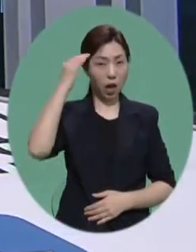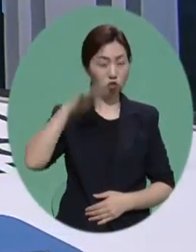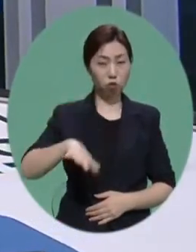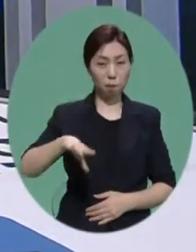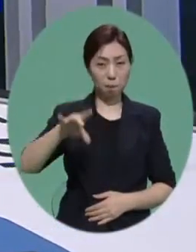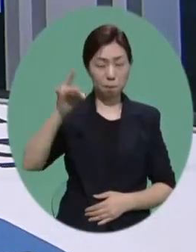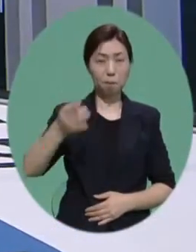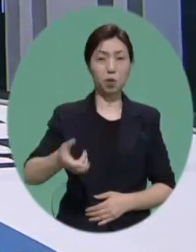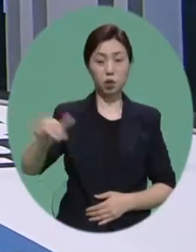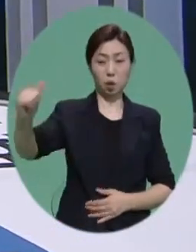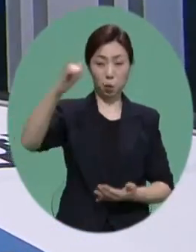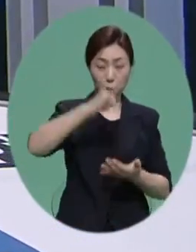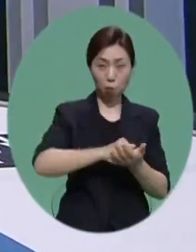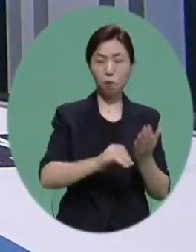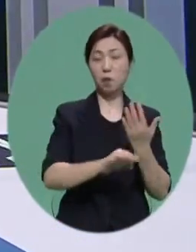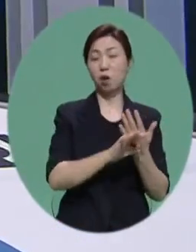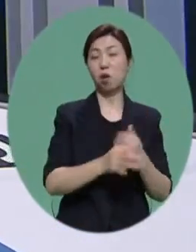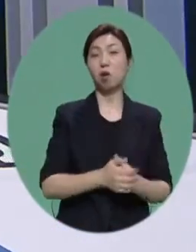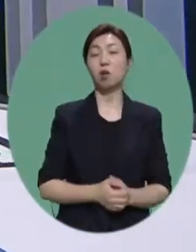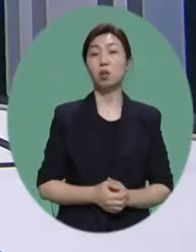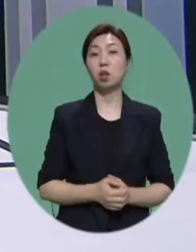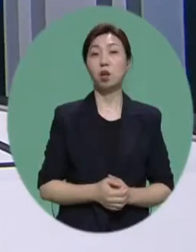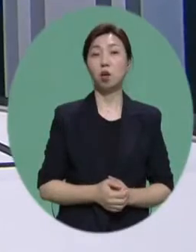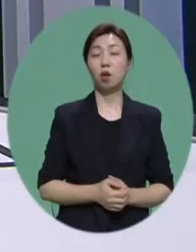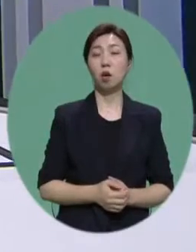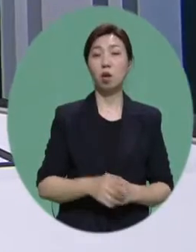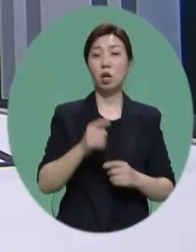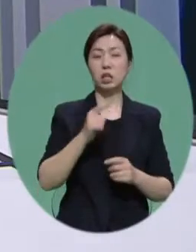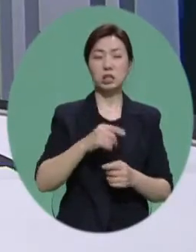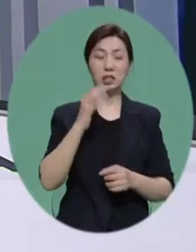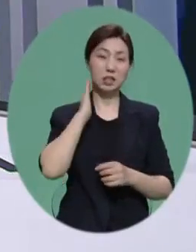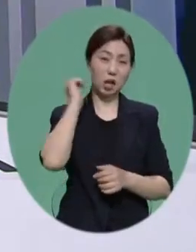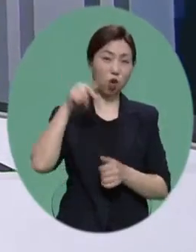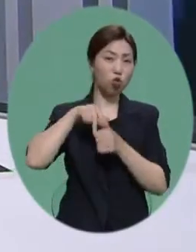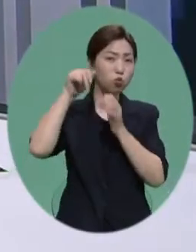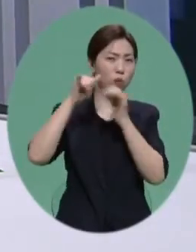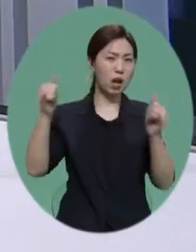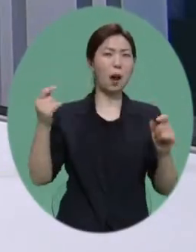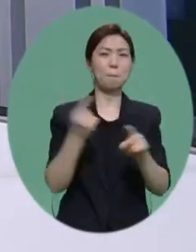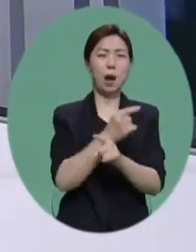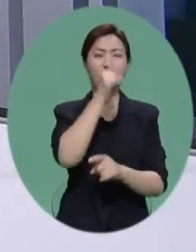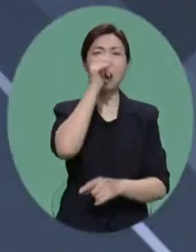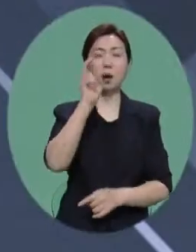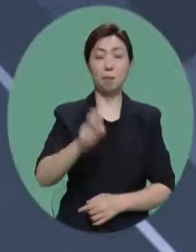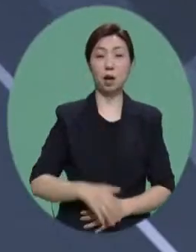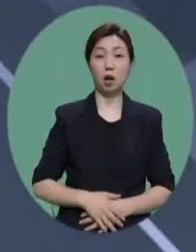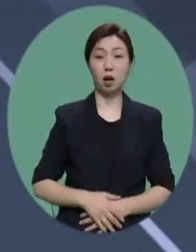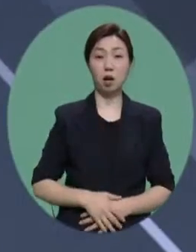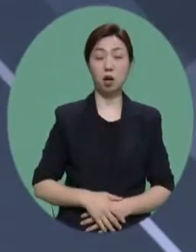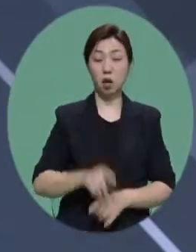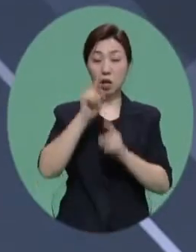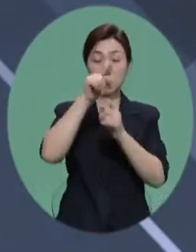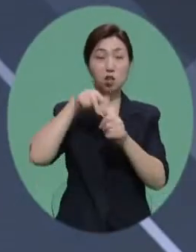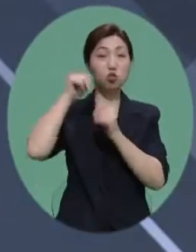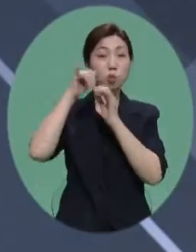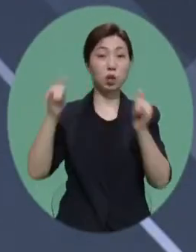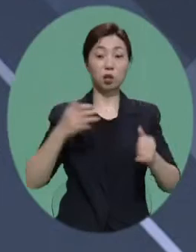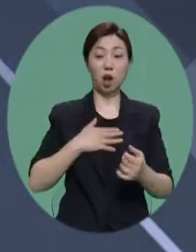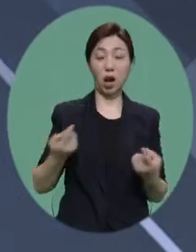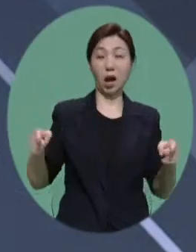우리와 같이 들어가야 주 라고 검찰에서 진술한 것이 또 확인이 됐습니다 이 후보가